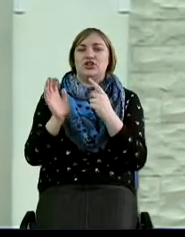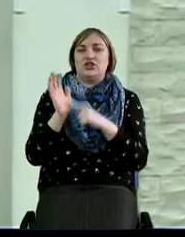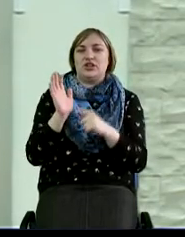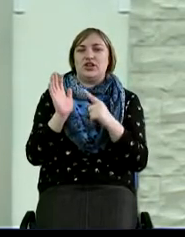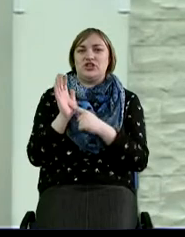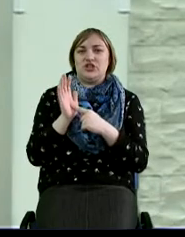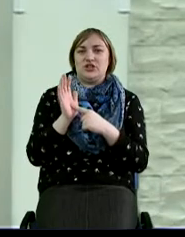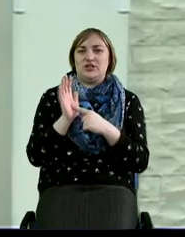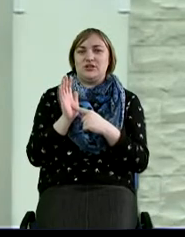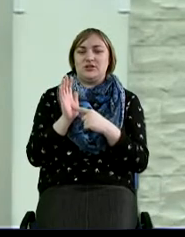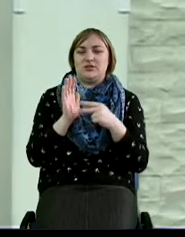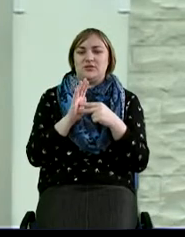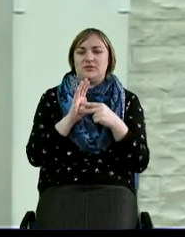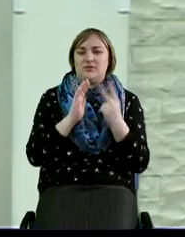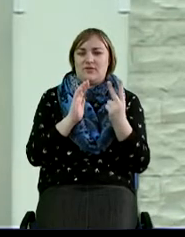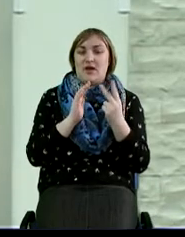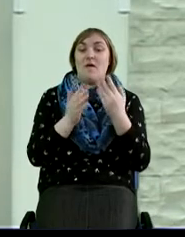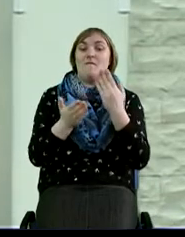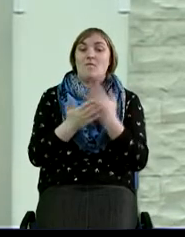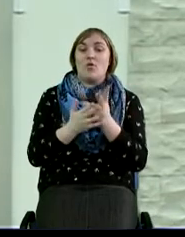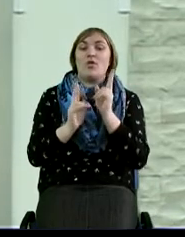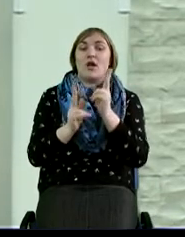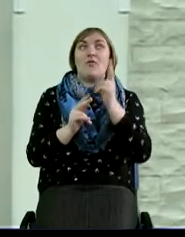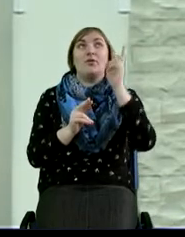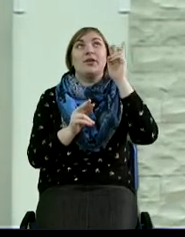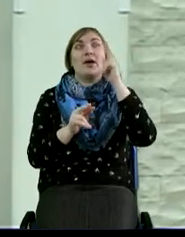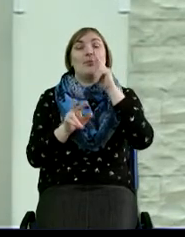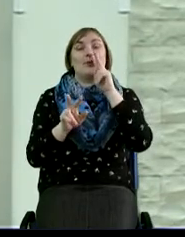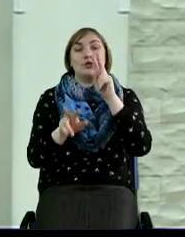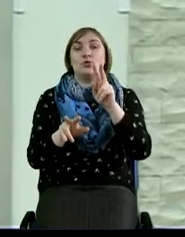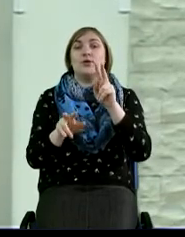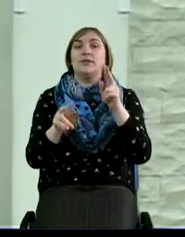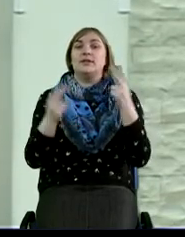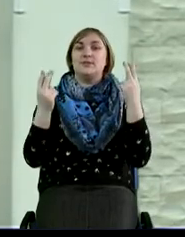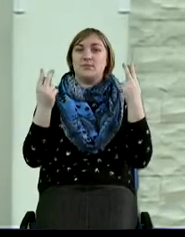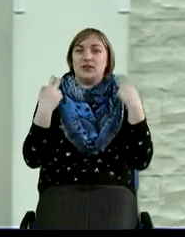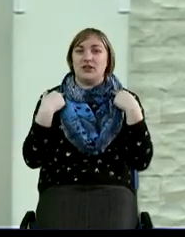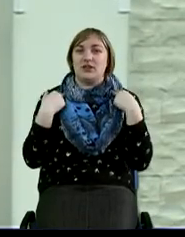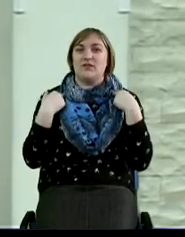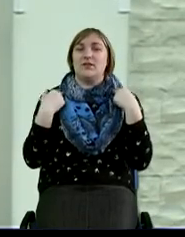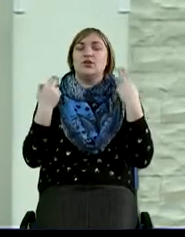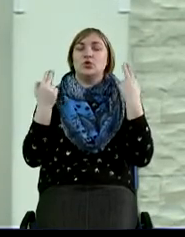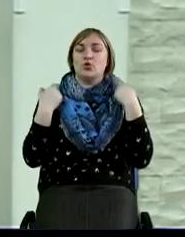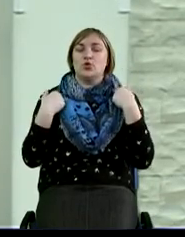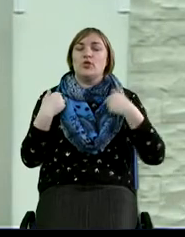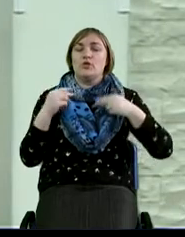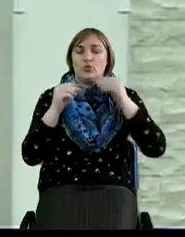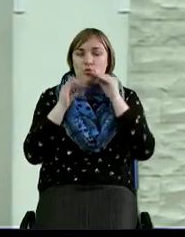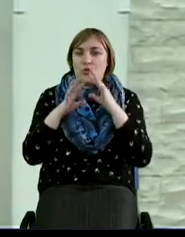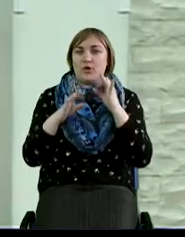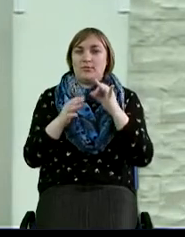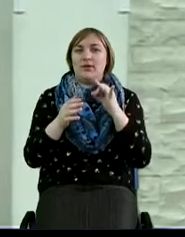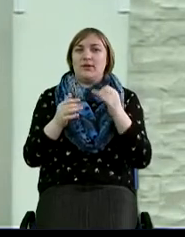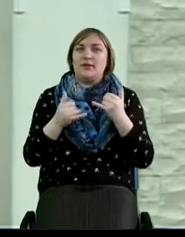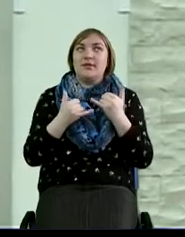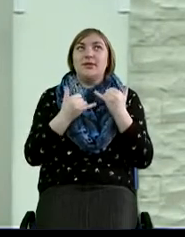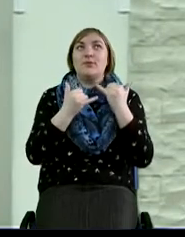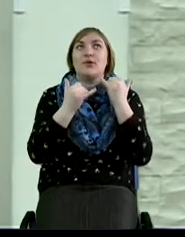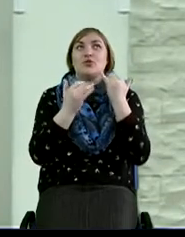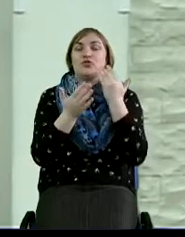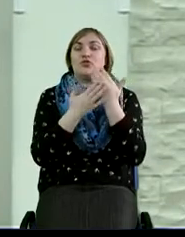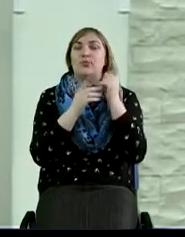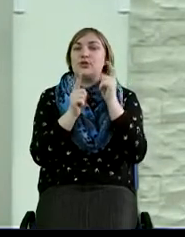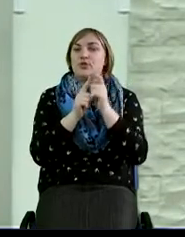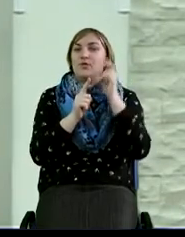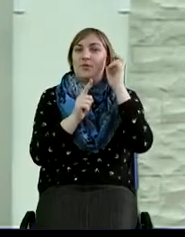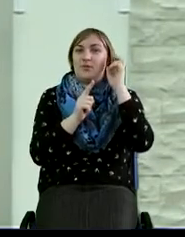написано, «И вот на кого я презрю, на смиренного и сокрушенного духом и на трепещущего пред словом моим».